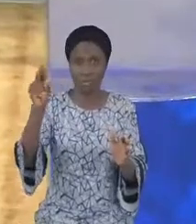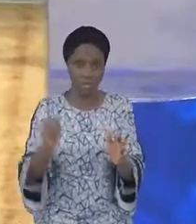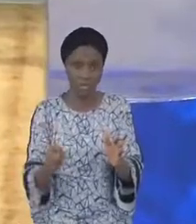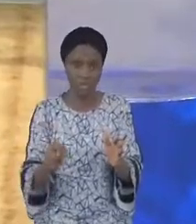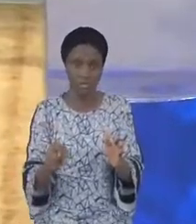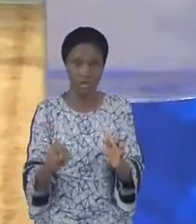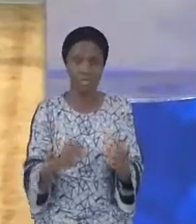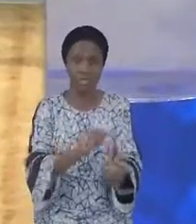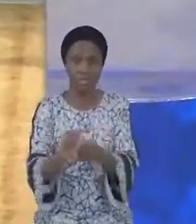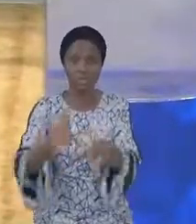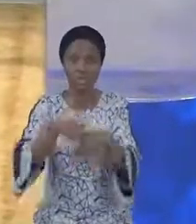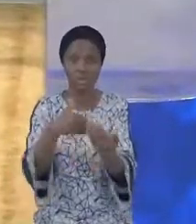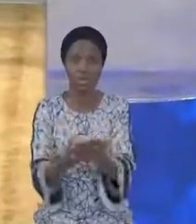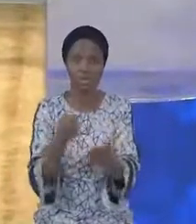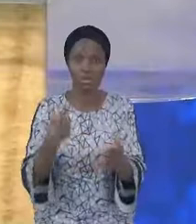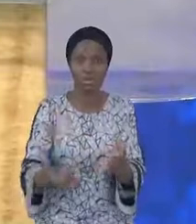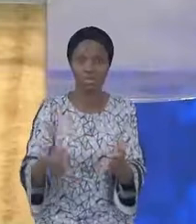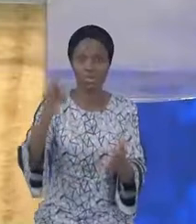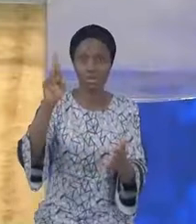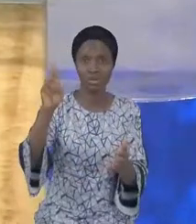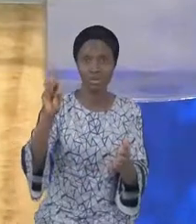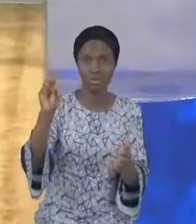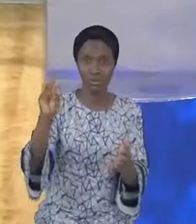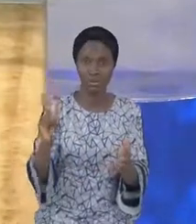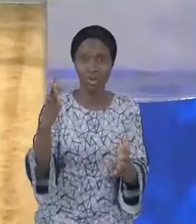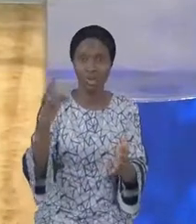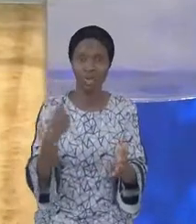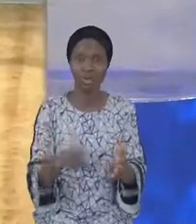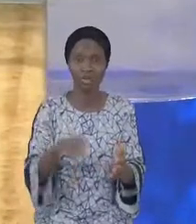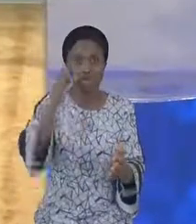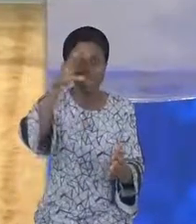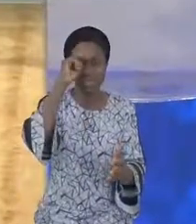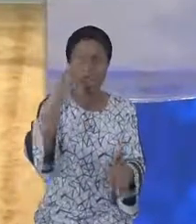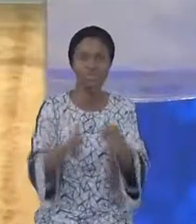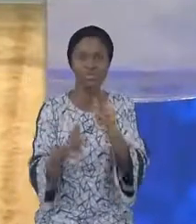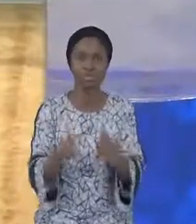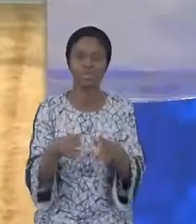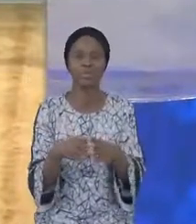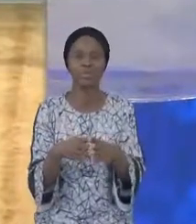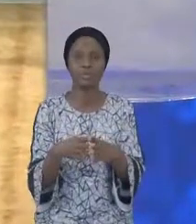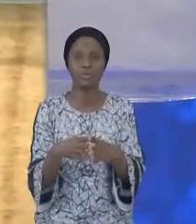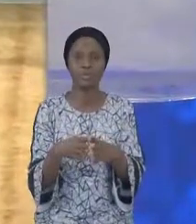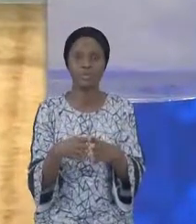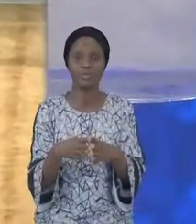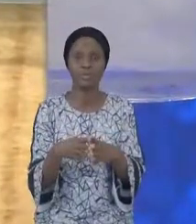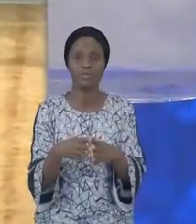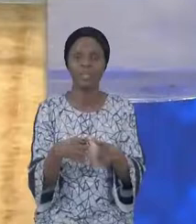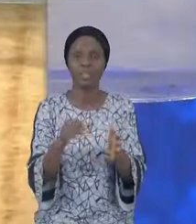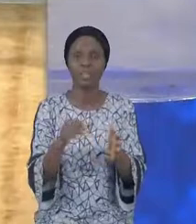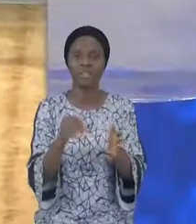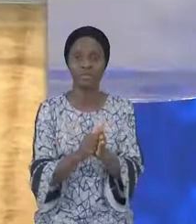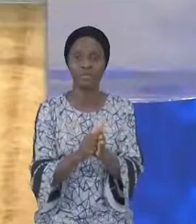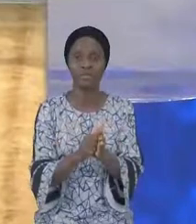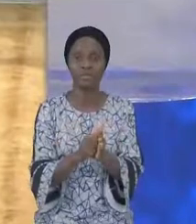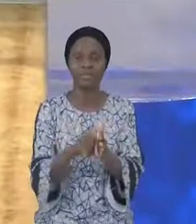bâtons des magiciens. Dans l'ancienne alliance, Josué a dit au soleil,